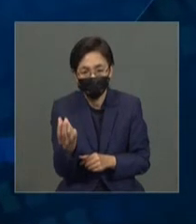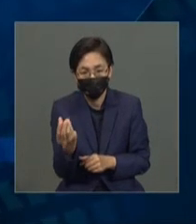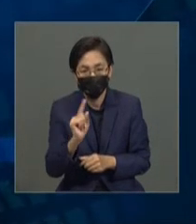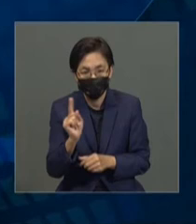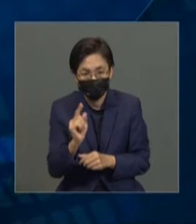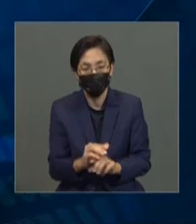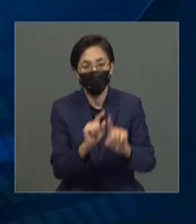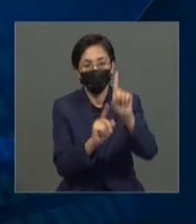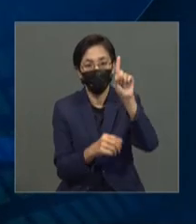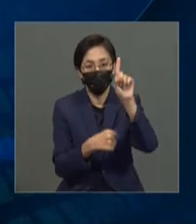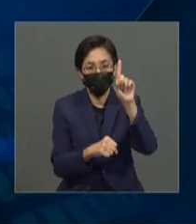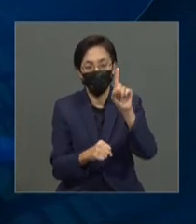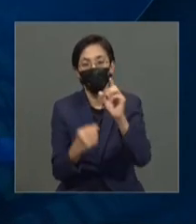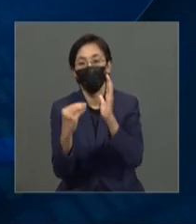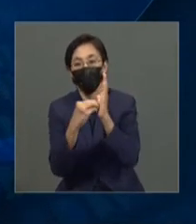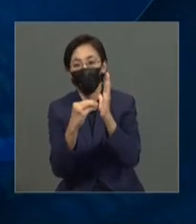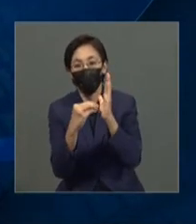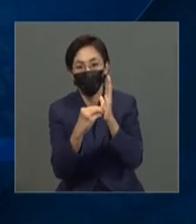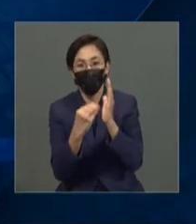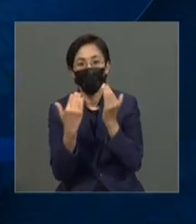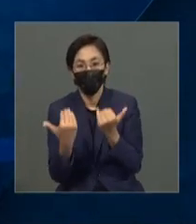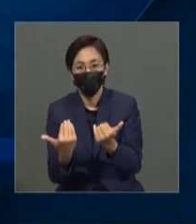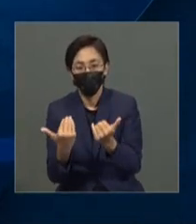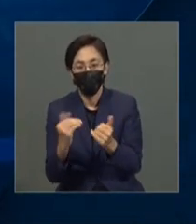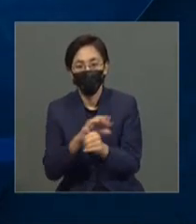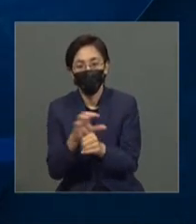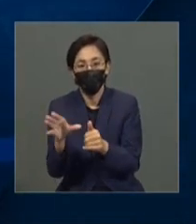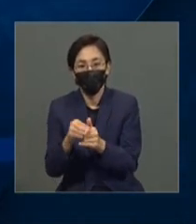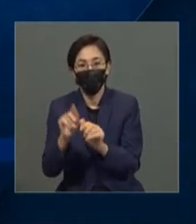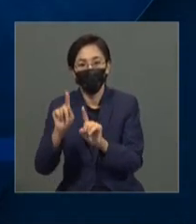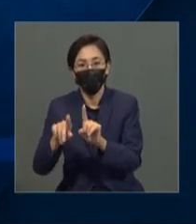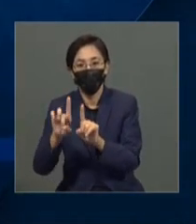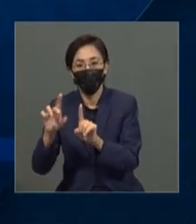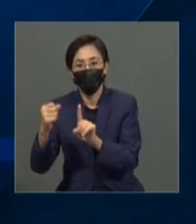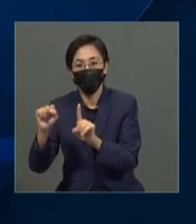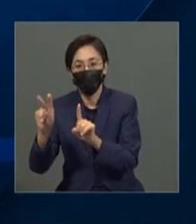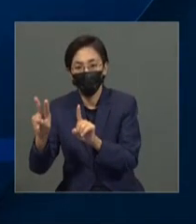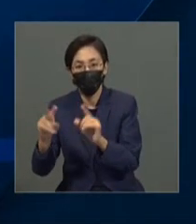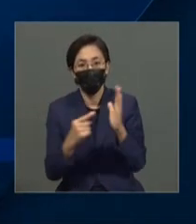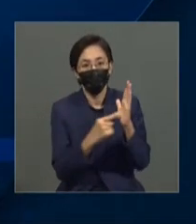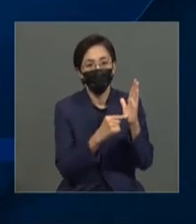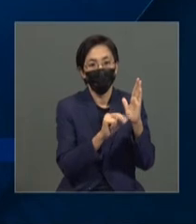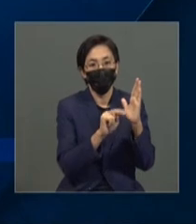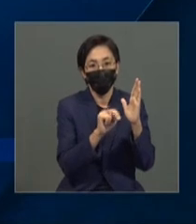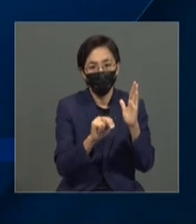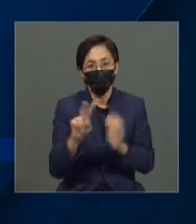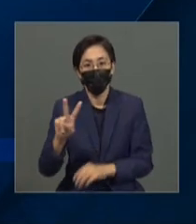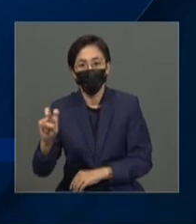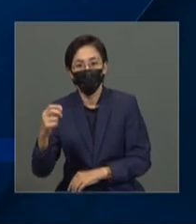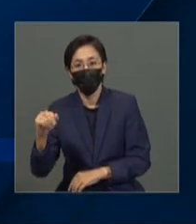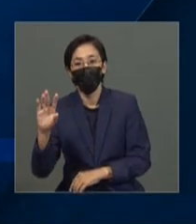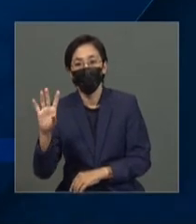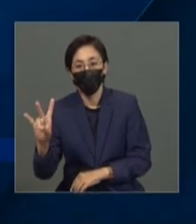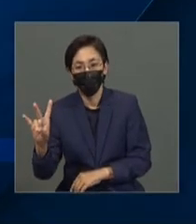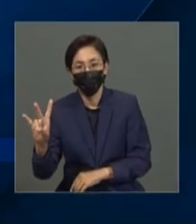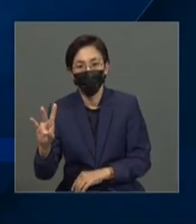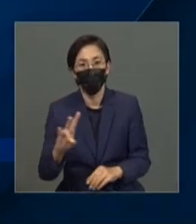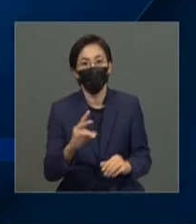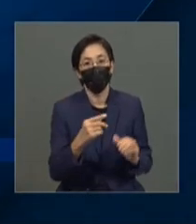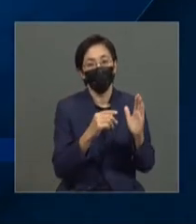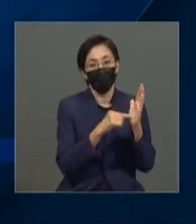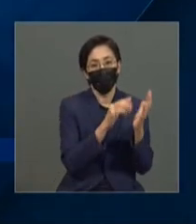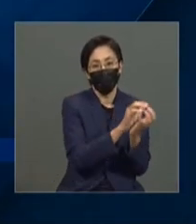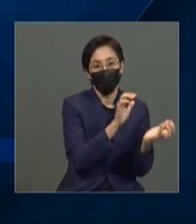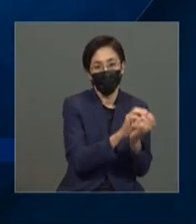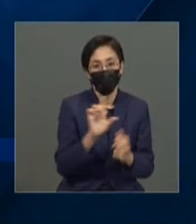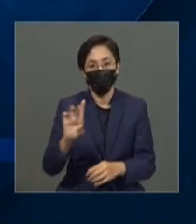เป็นกรุงเทพมหานครนะคะวันนี้รายงาน 1,112 รายนนทบุรี217สมุทรปรา